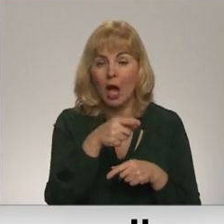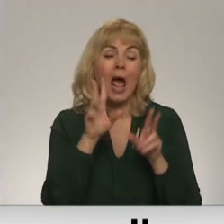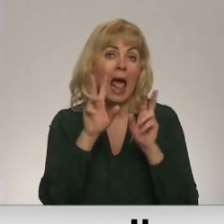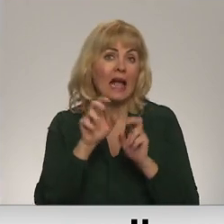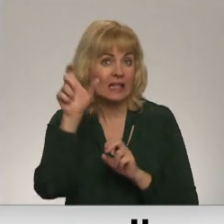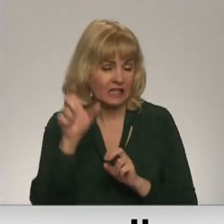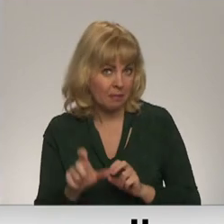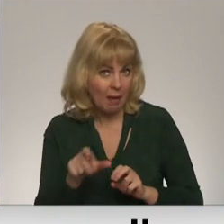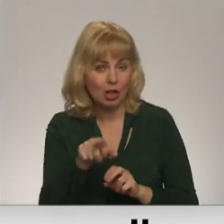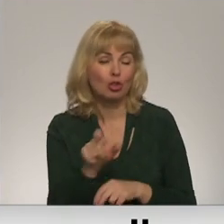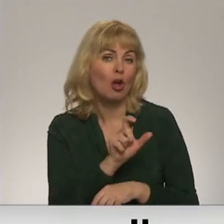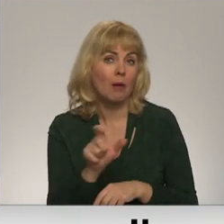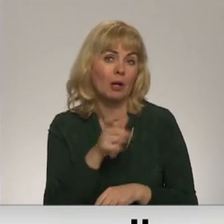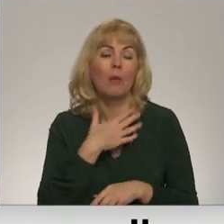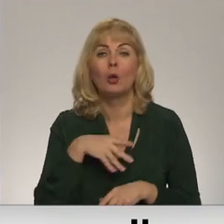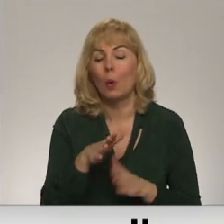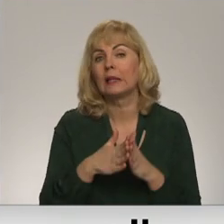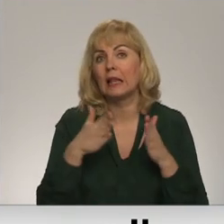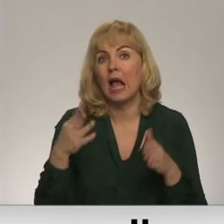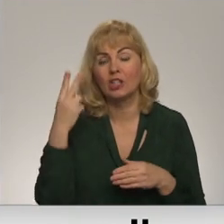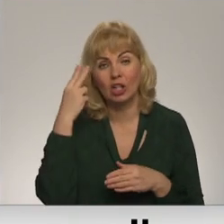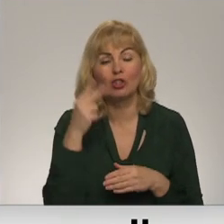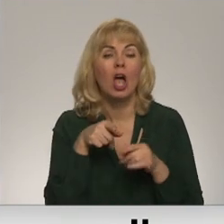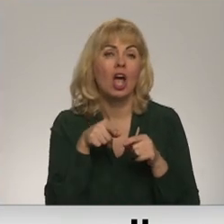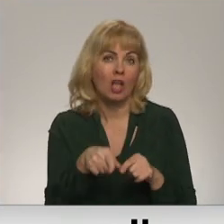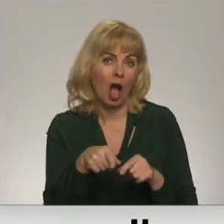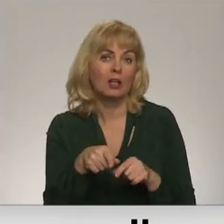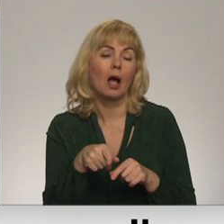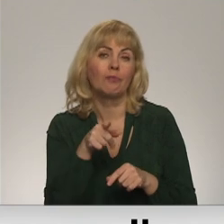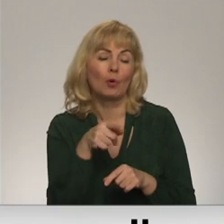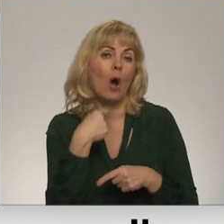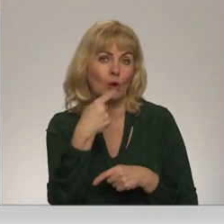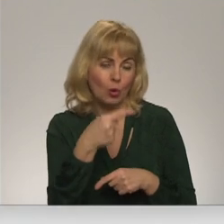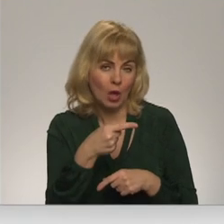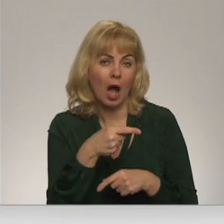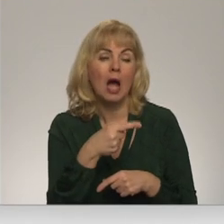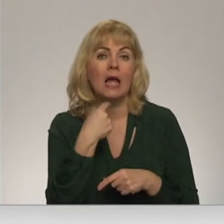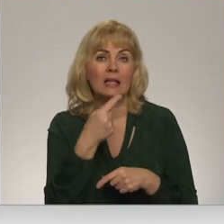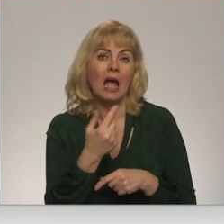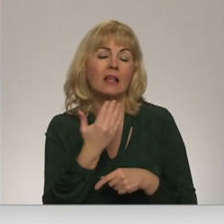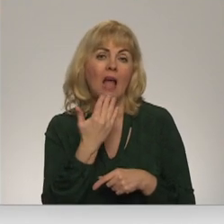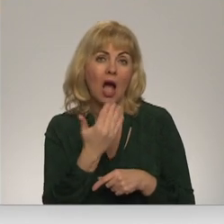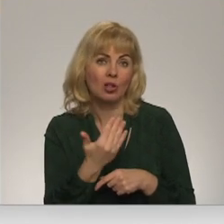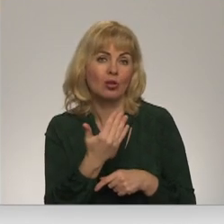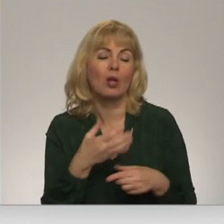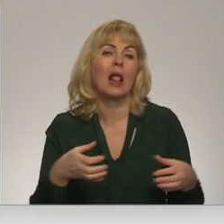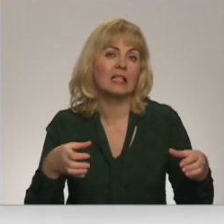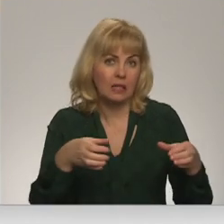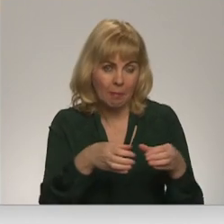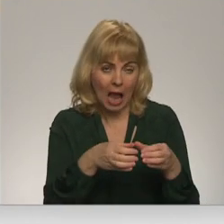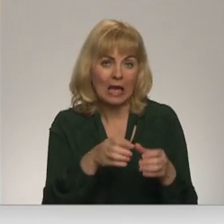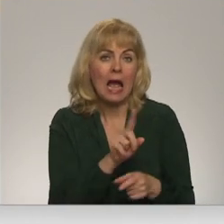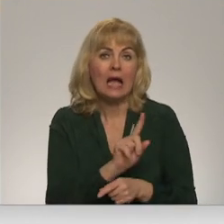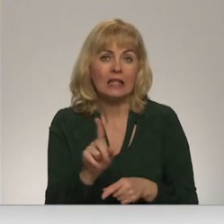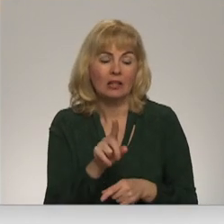eksperts, šajā brīdī tas ir ļoti liels risks. Tieši šāda retorika, ko pauž nacionālie spēki, ir